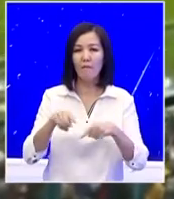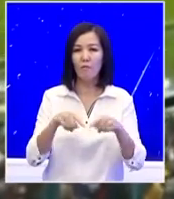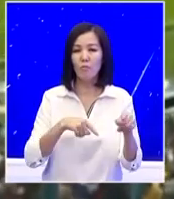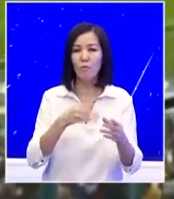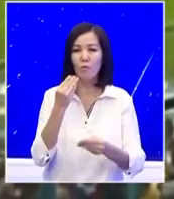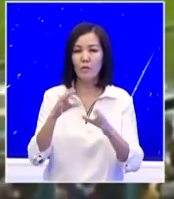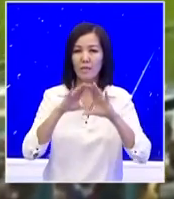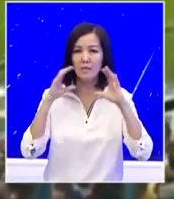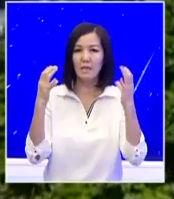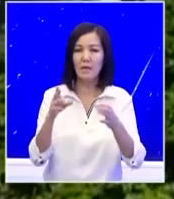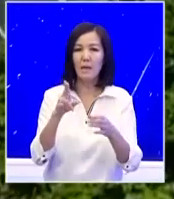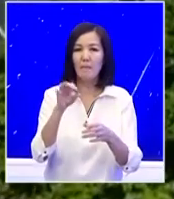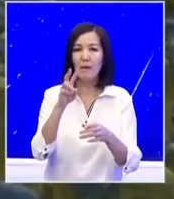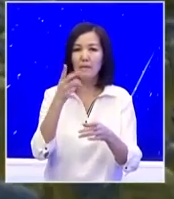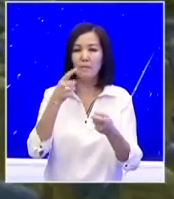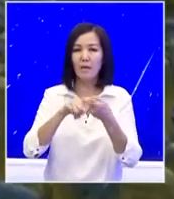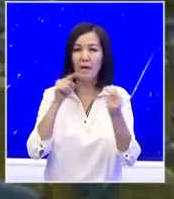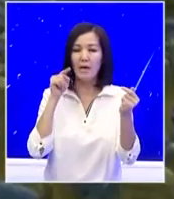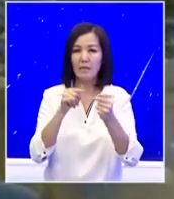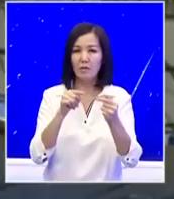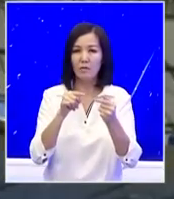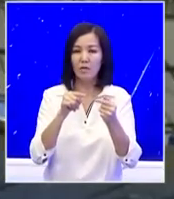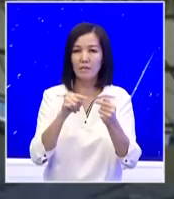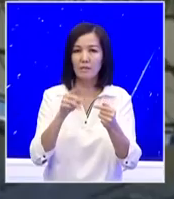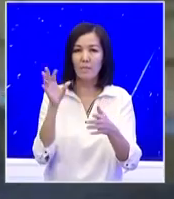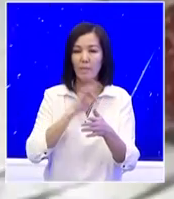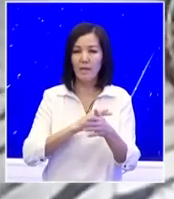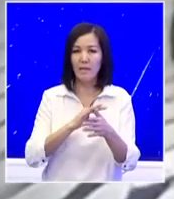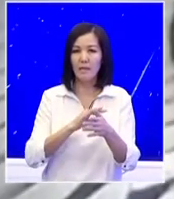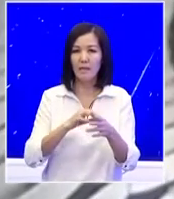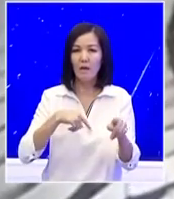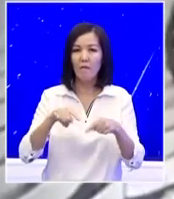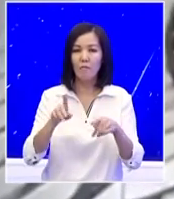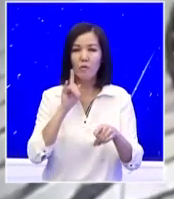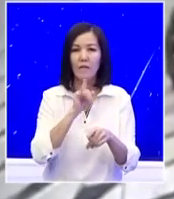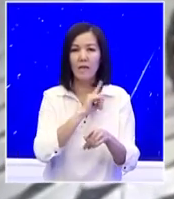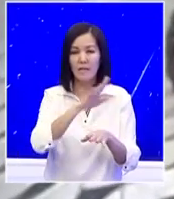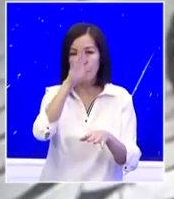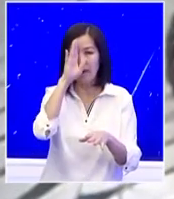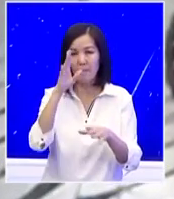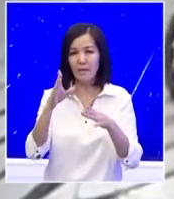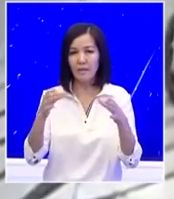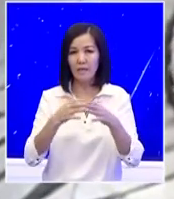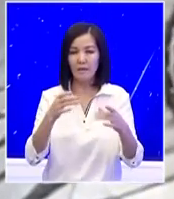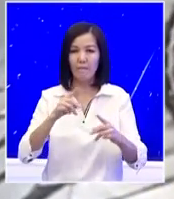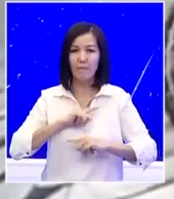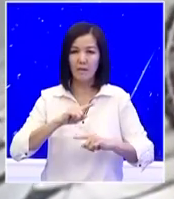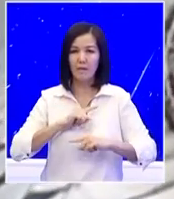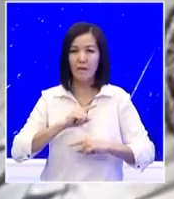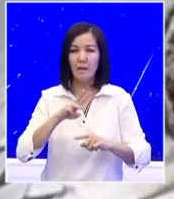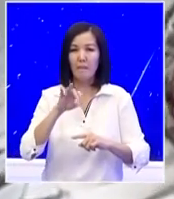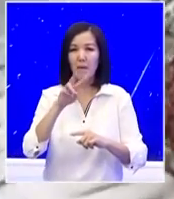өткен стадиондар пандемияға қарсы күрес кезінде пайдаланылады. Футболдан әйелдер мен ерлер бәсекесінің финалы болған Маракана